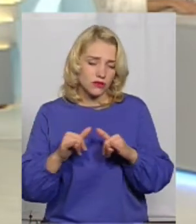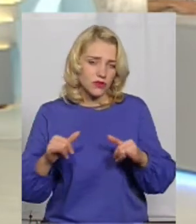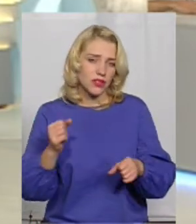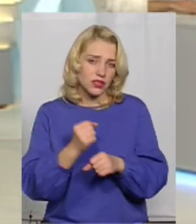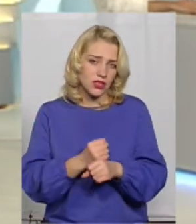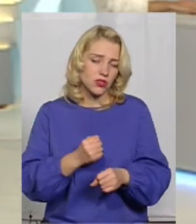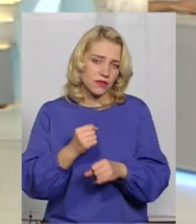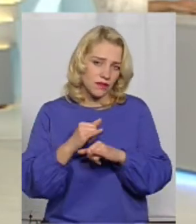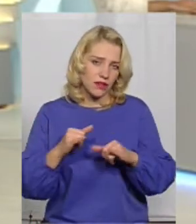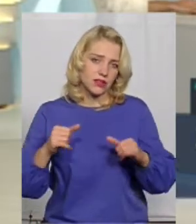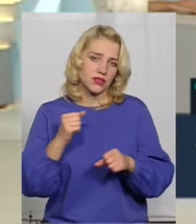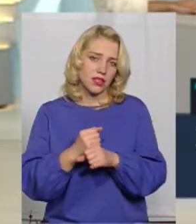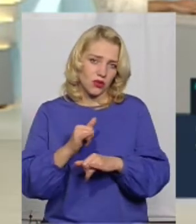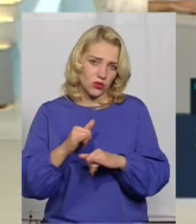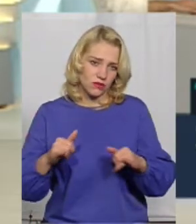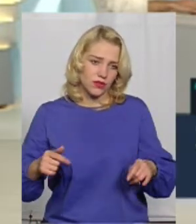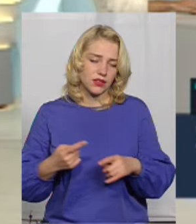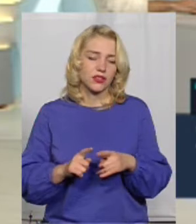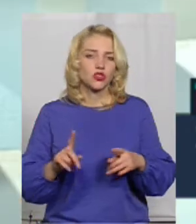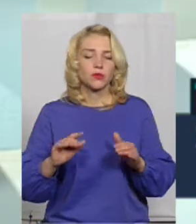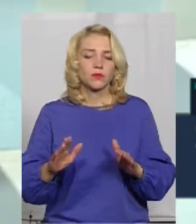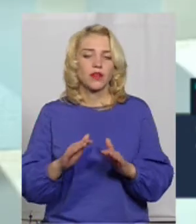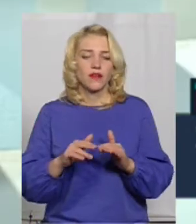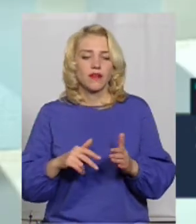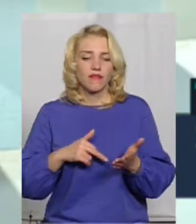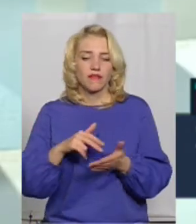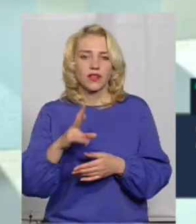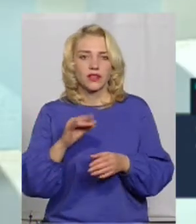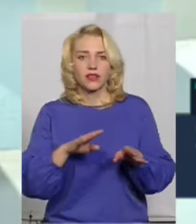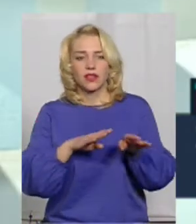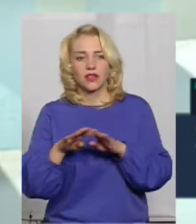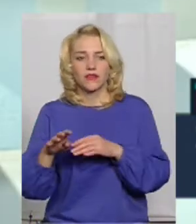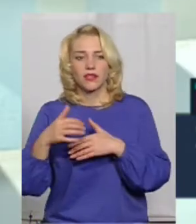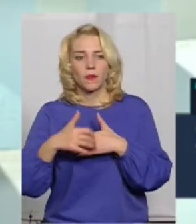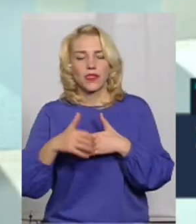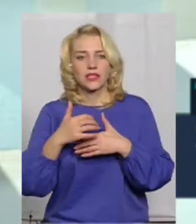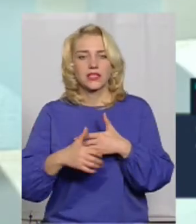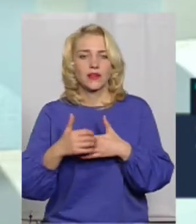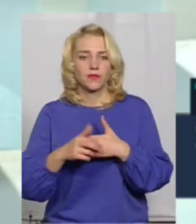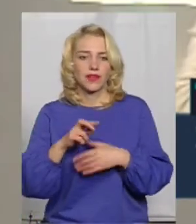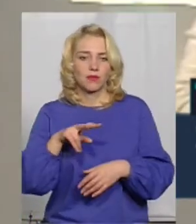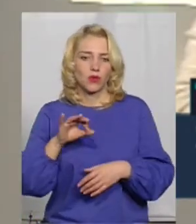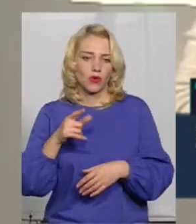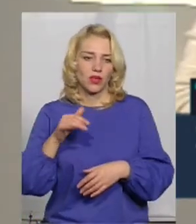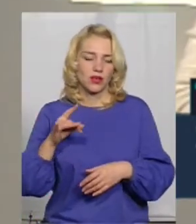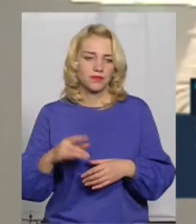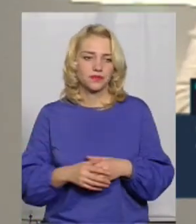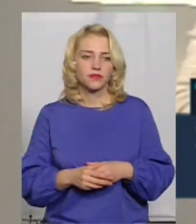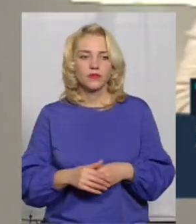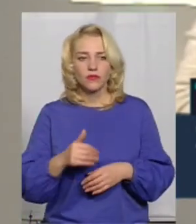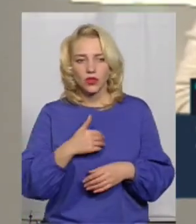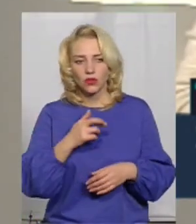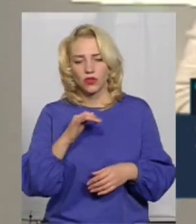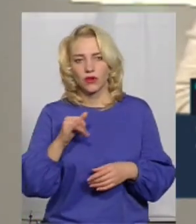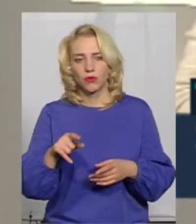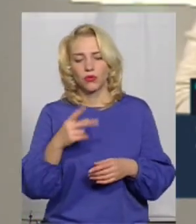розвиватися, розвиватися, ще раз розвиватися, для того, щоб ти вийшов на рівень середнього блогерства. От хотів ще у вас у двох уточнити